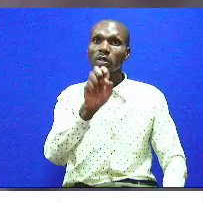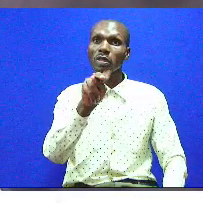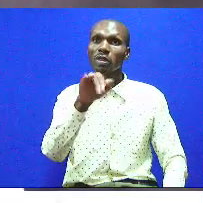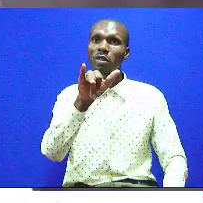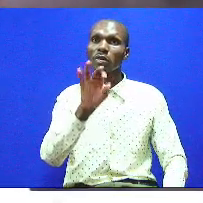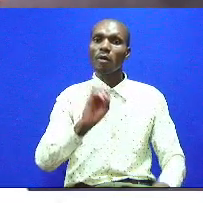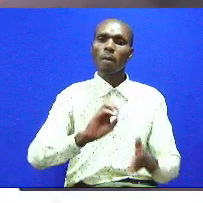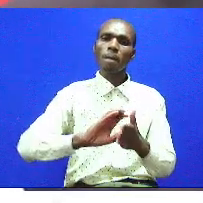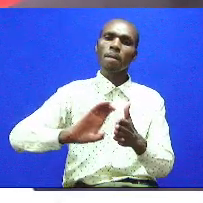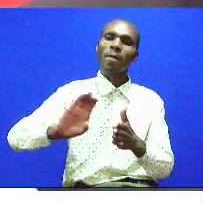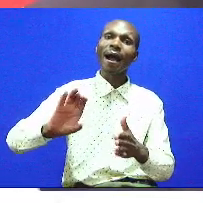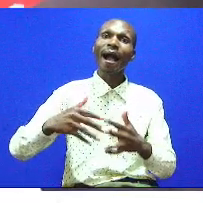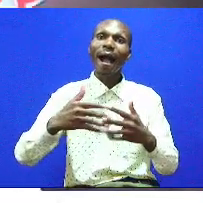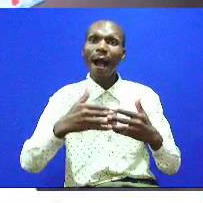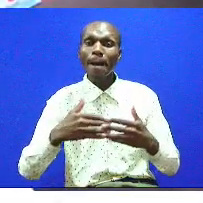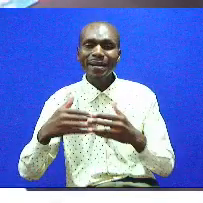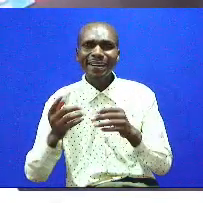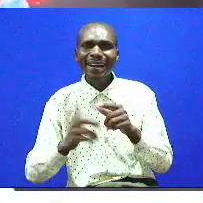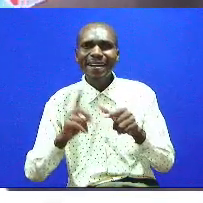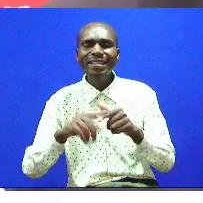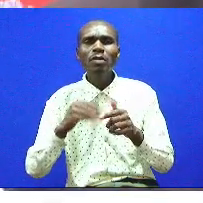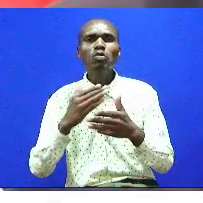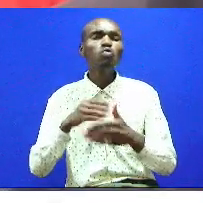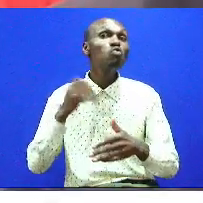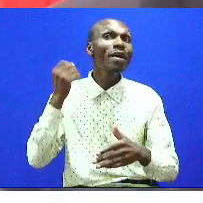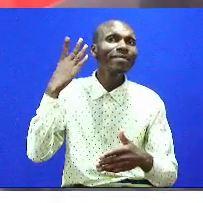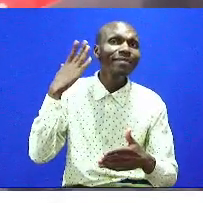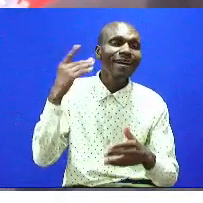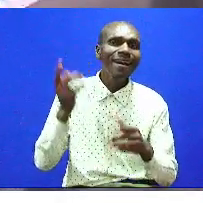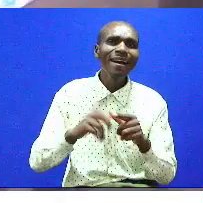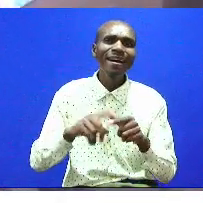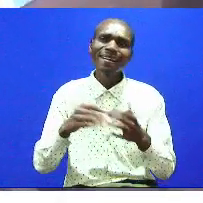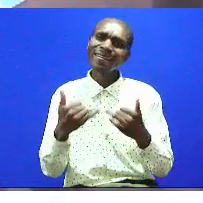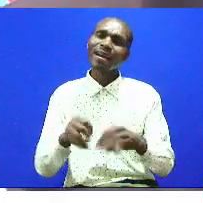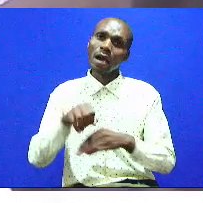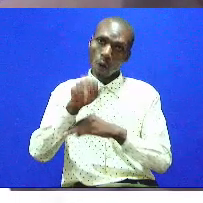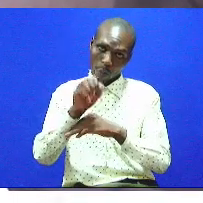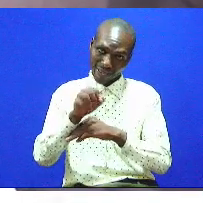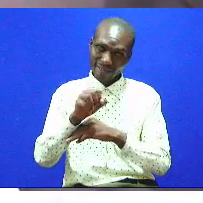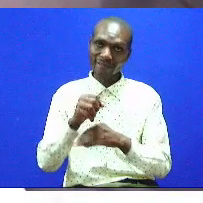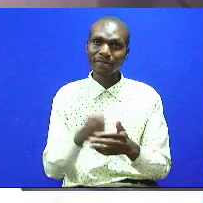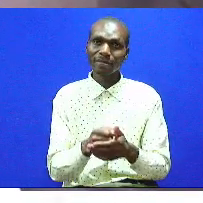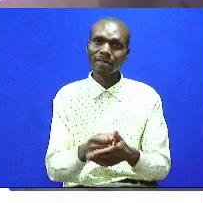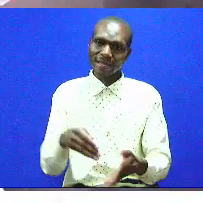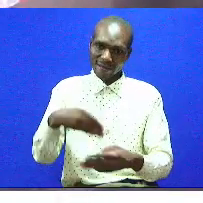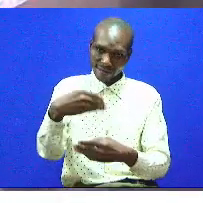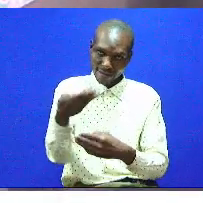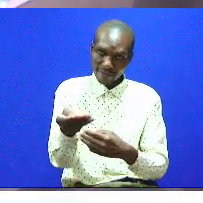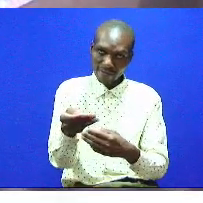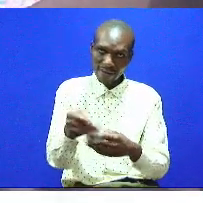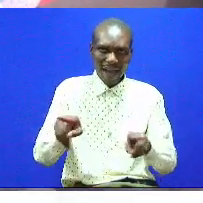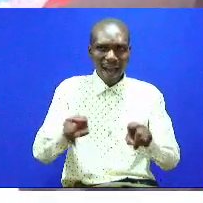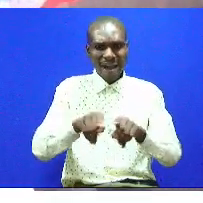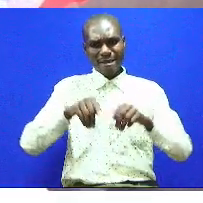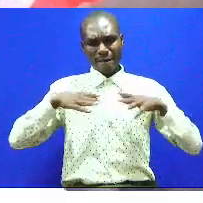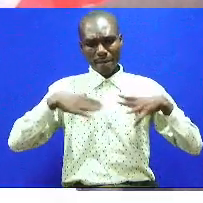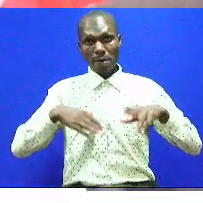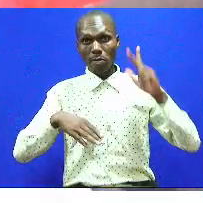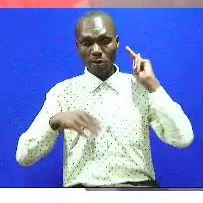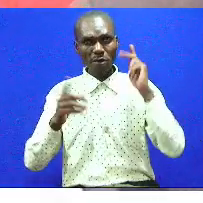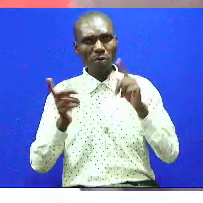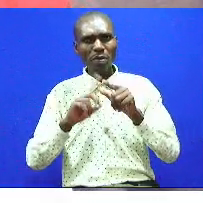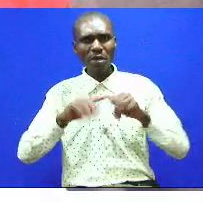Boge tutu, abantu abange batamete kuruo, bakagende kiara, abantu baite tumono. Chinga kiecho ni